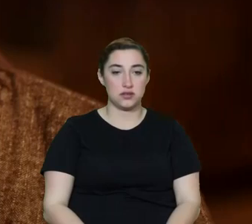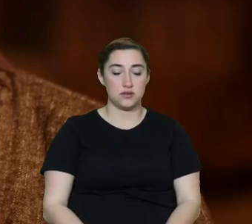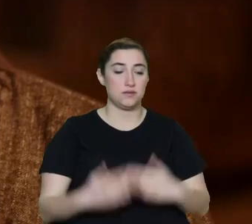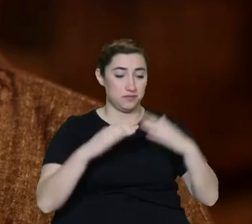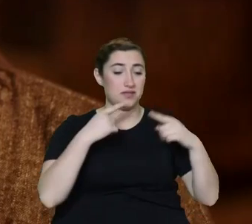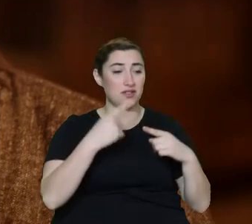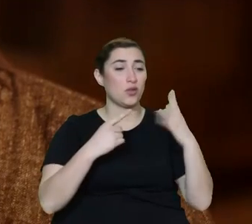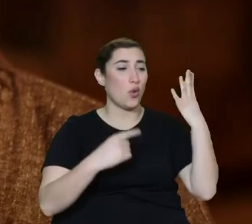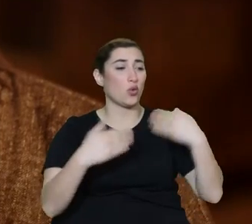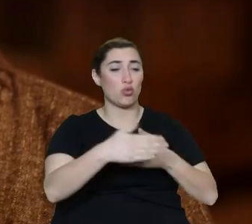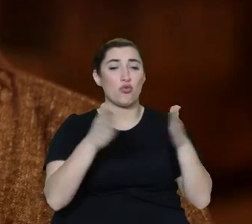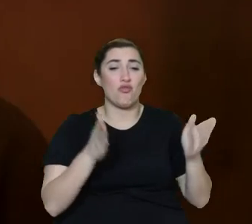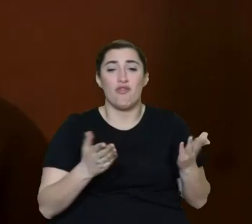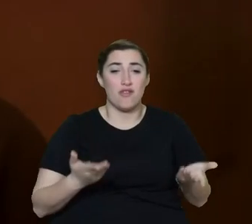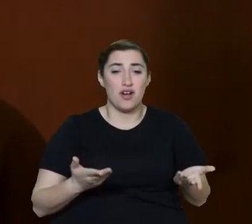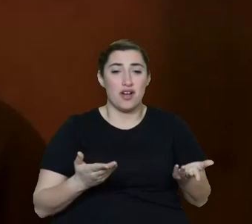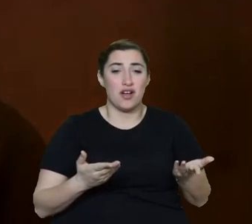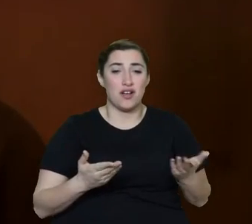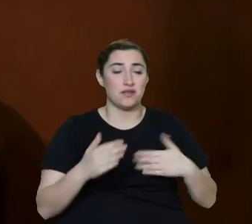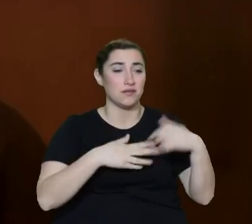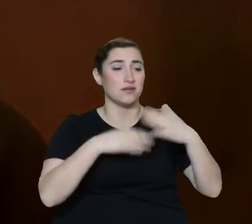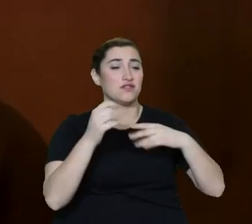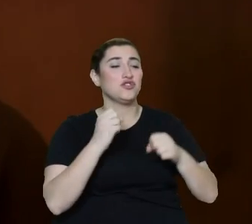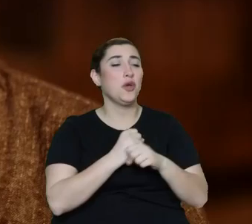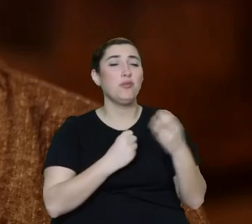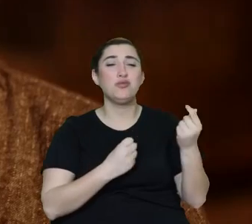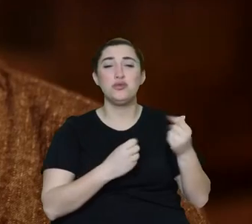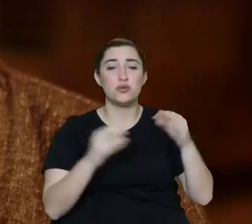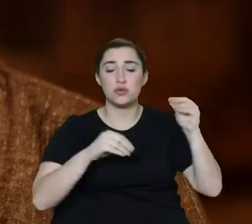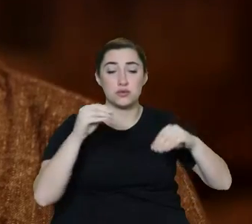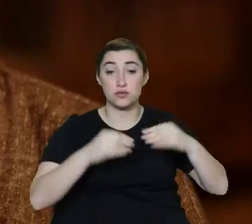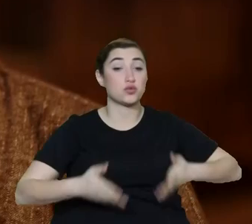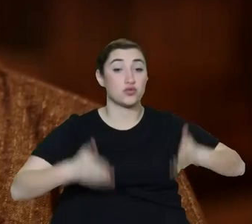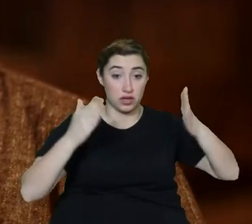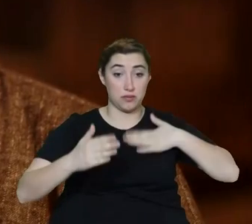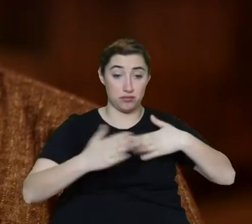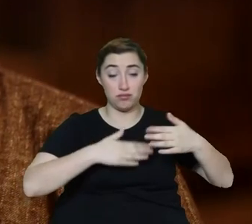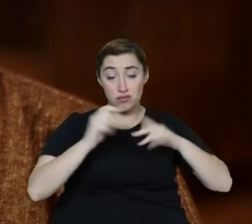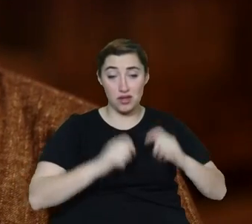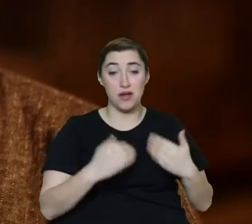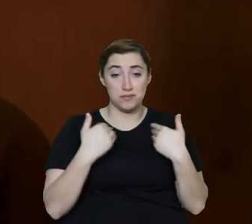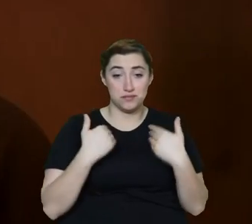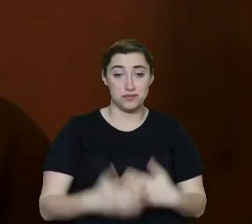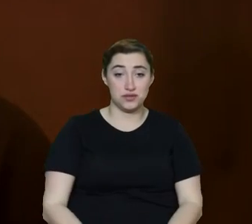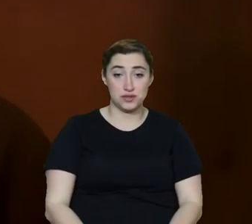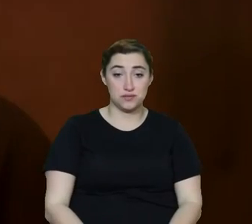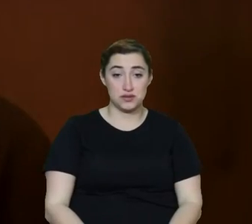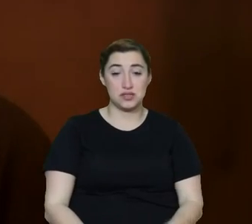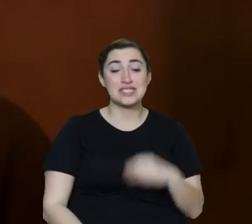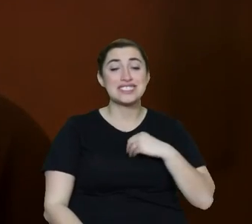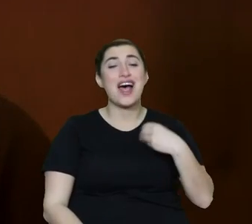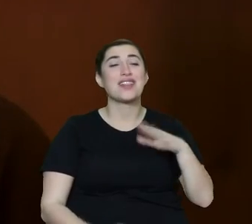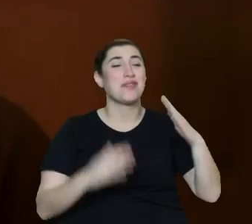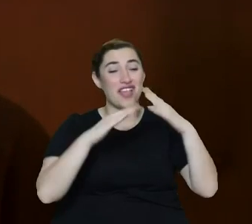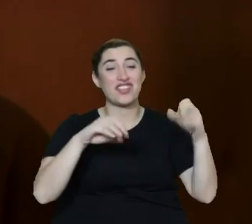Dergah dediğin 4 duvar Yunus, kerpiç ile çamurdandır. Duvarını dahi biz örmüşüzdür. Sanma